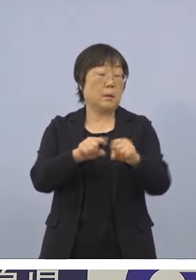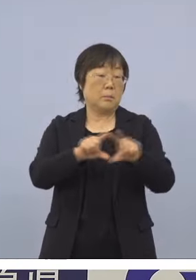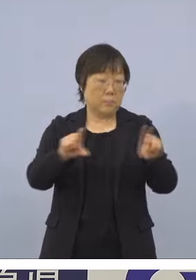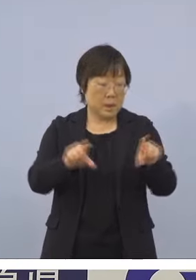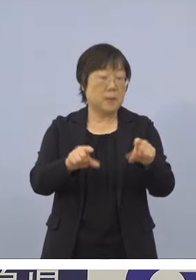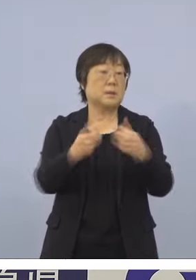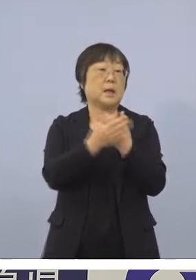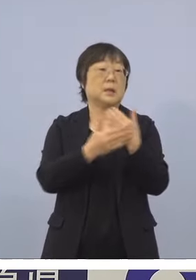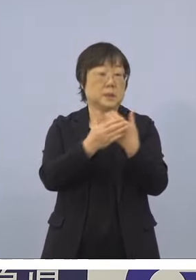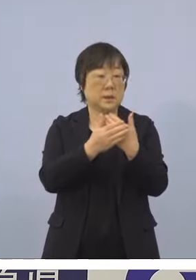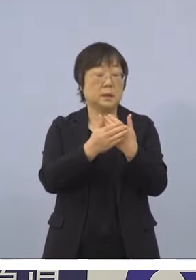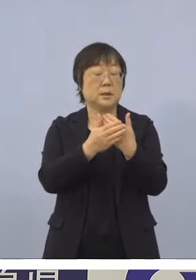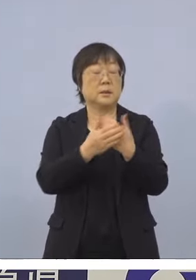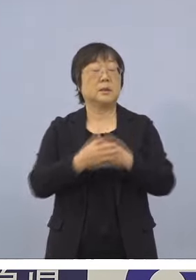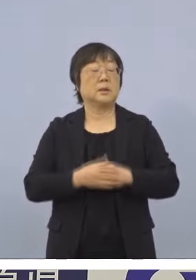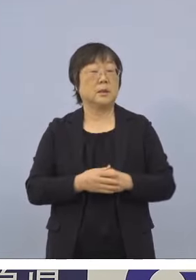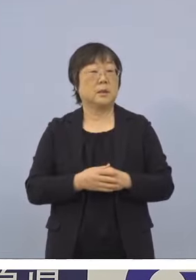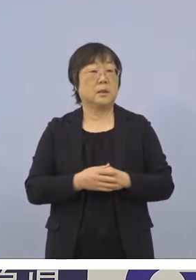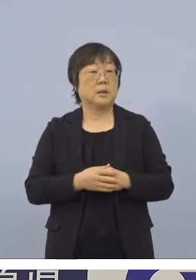事なんですが、